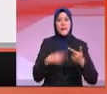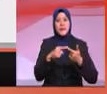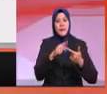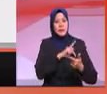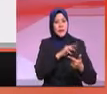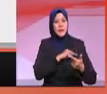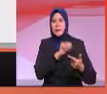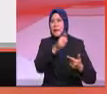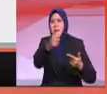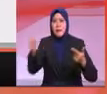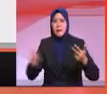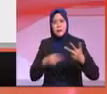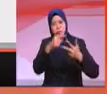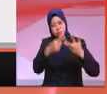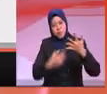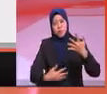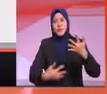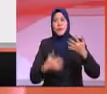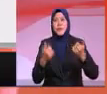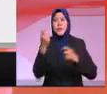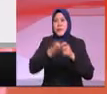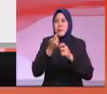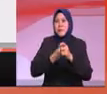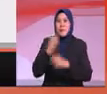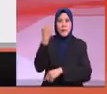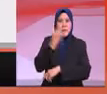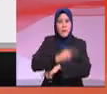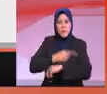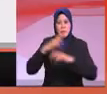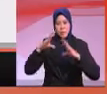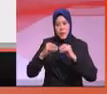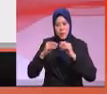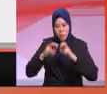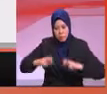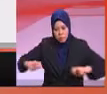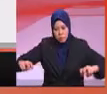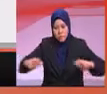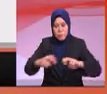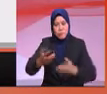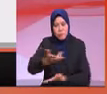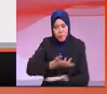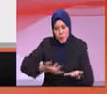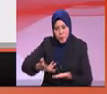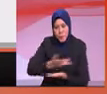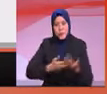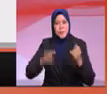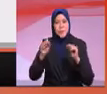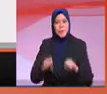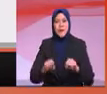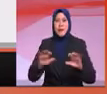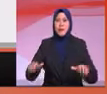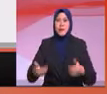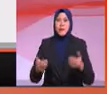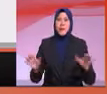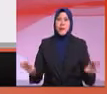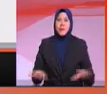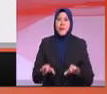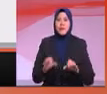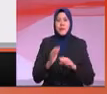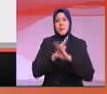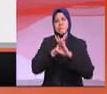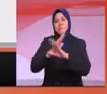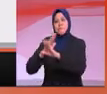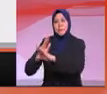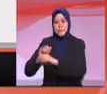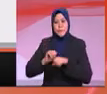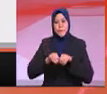kementerian-kementerian lain. Setiap hari, hampir setiap hari kita ada mesyuarat untuk kita melihat pada pelaksanaan untuk membendung